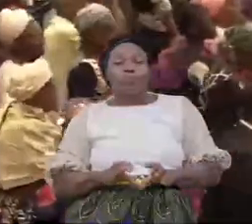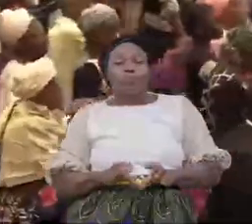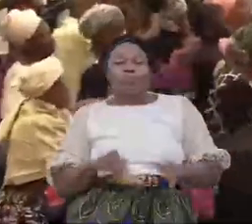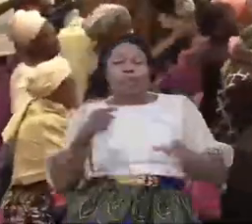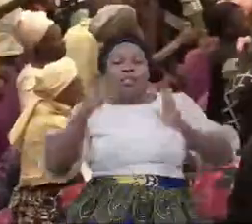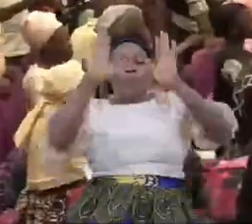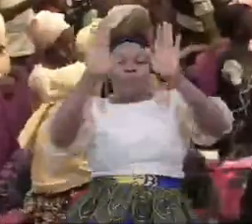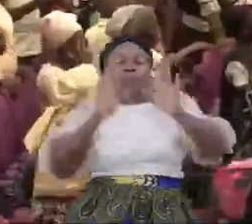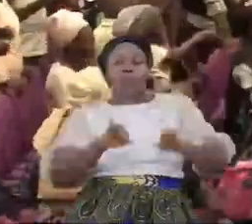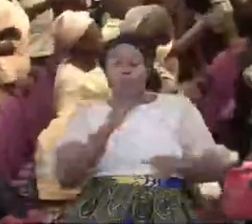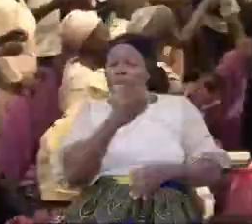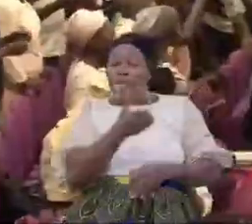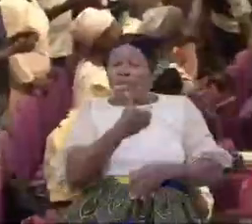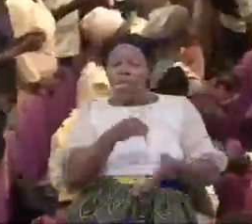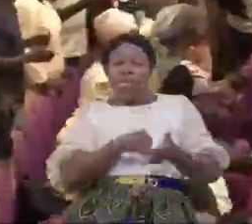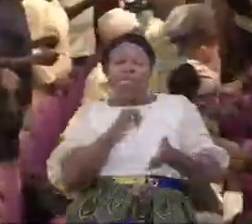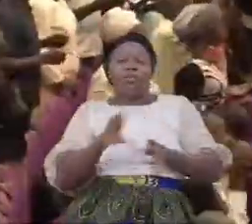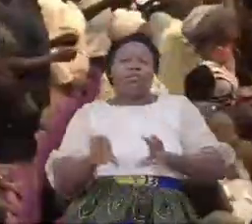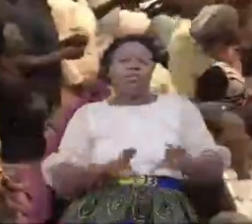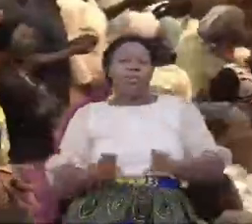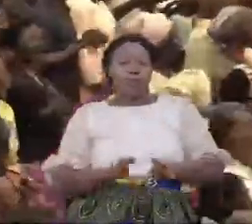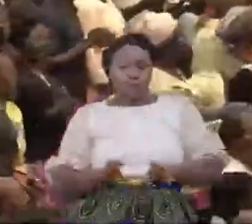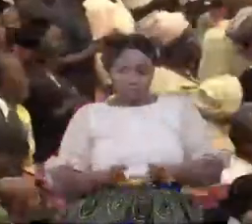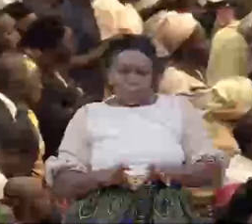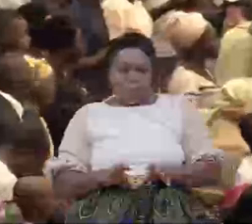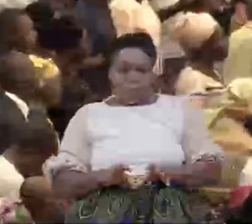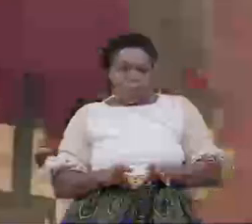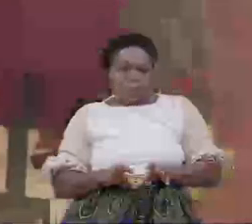Le miracle est là. C'est fait.